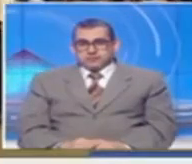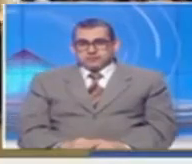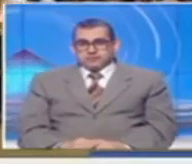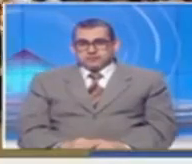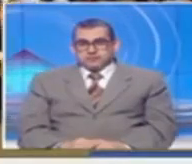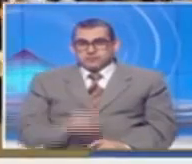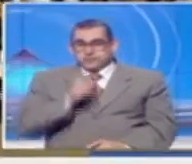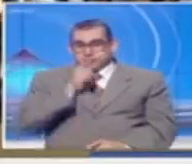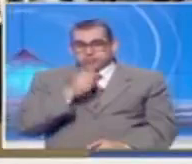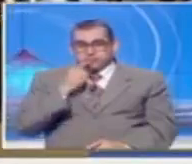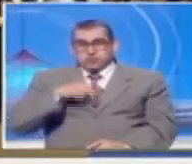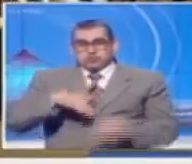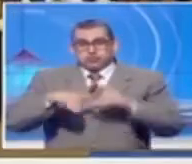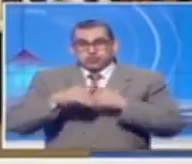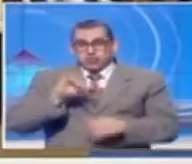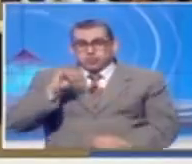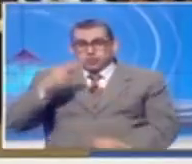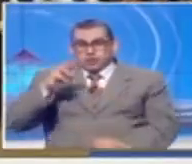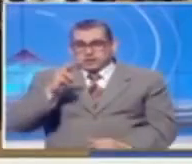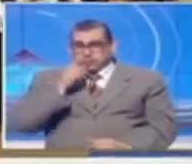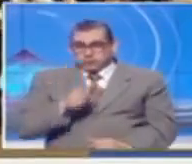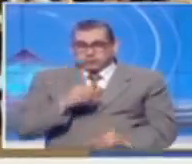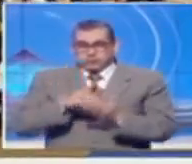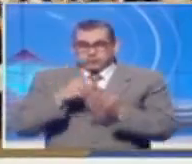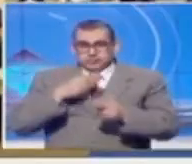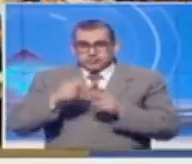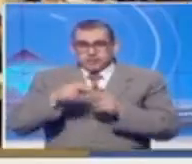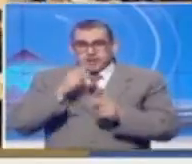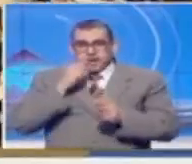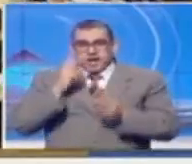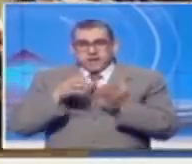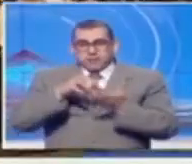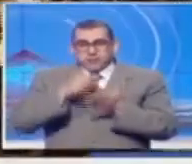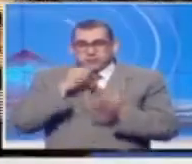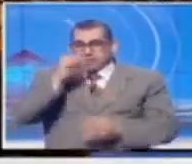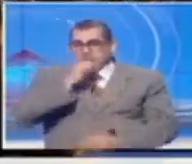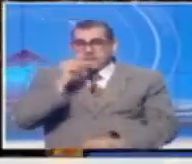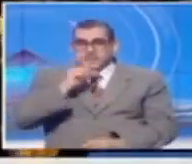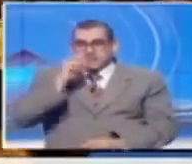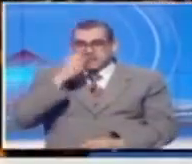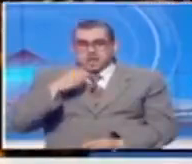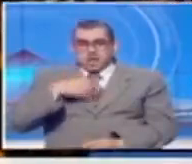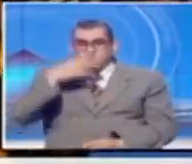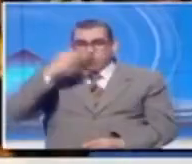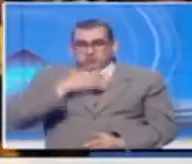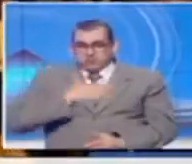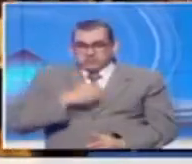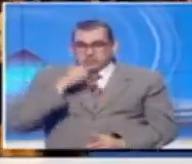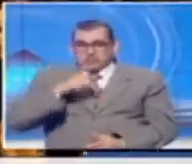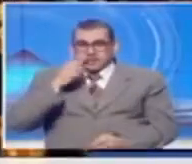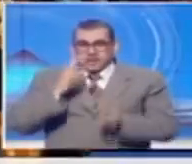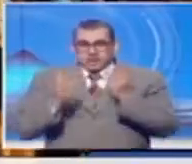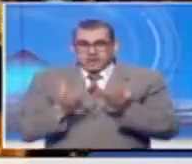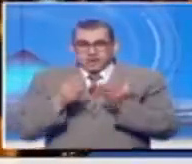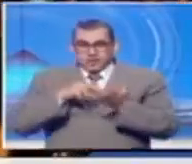هنا من شارع المعز انطلق مهرجان سماع الدولي للإنشاد والموسيقى الروحية برسالة سلام